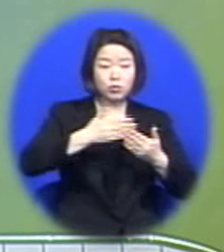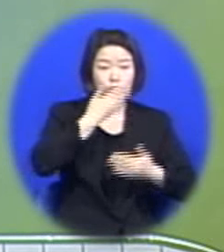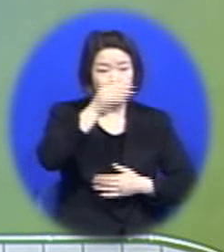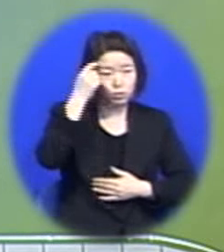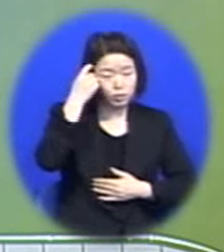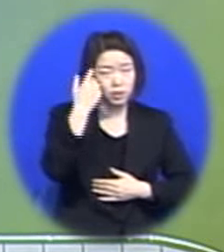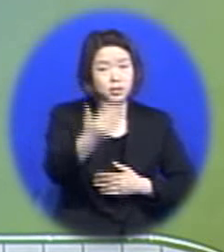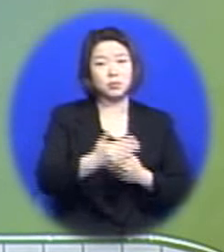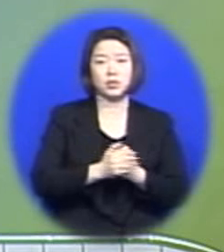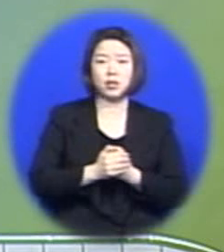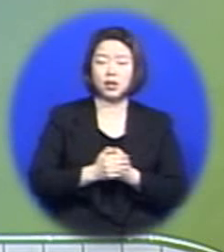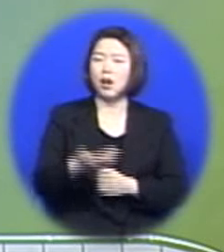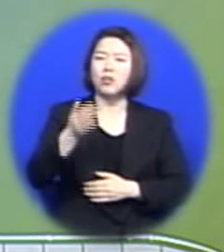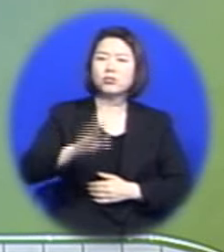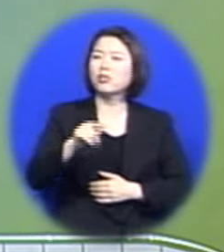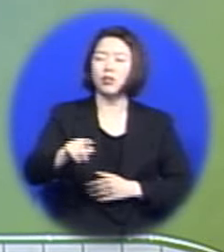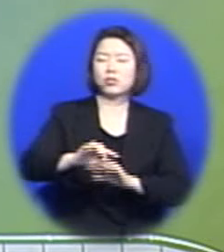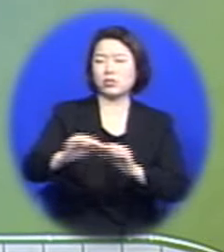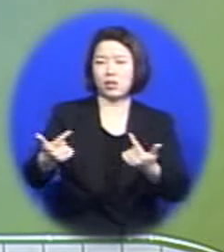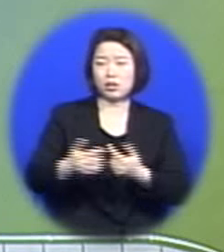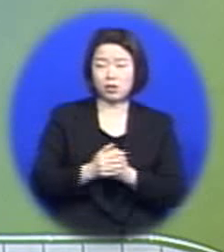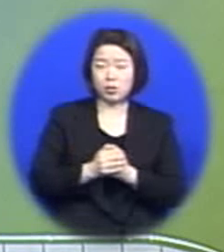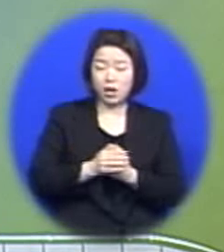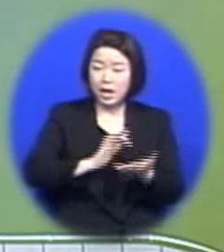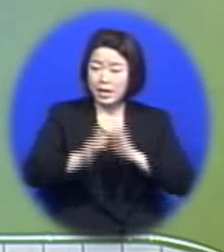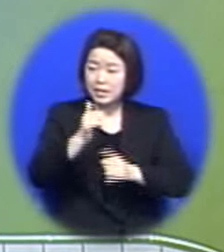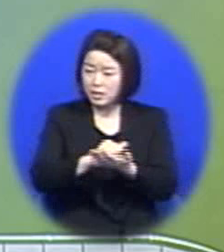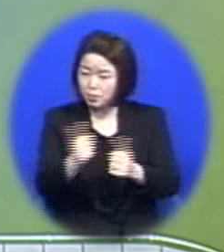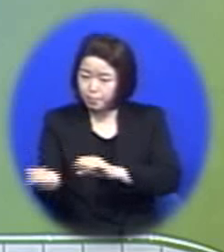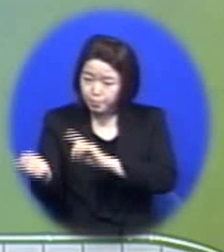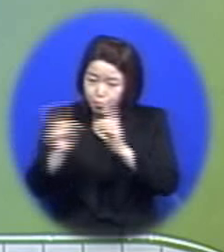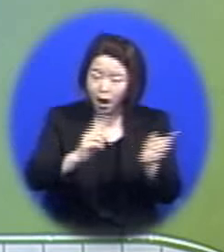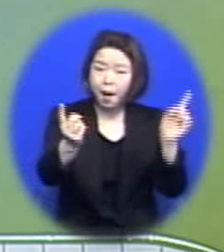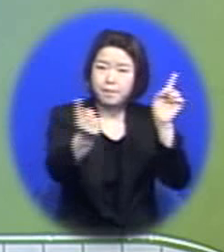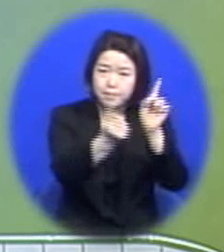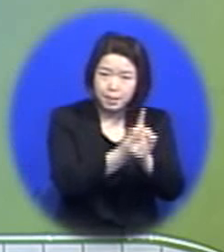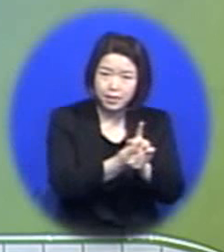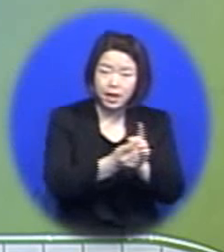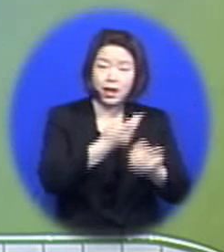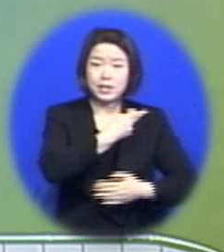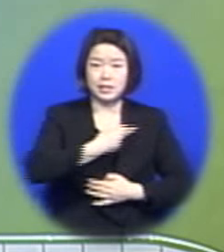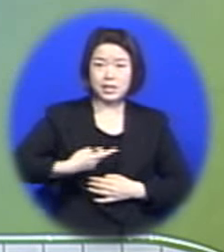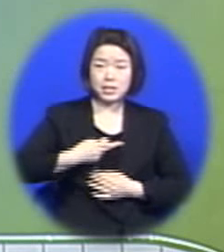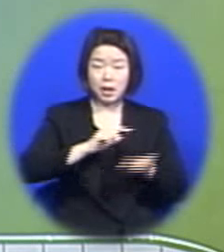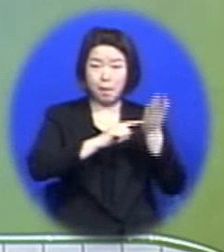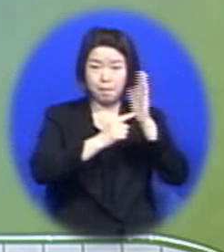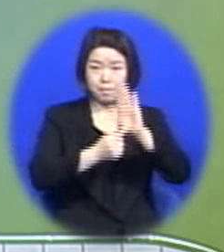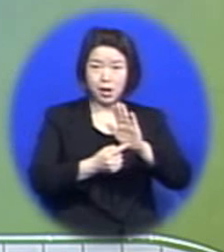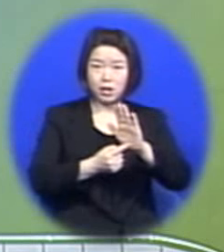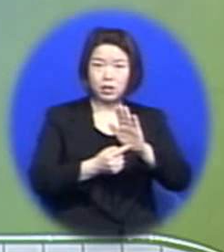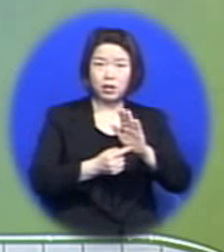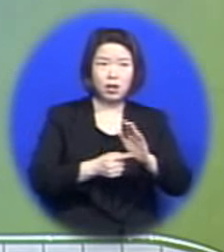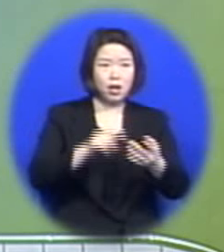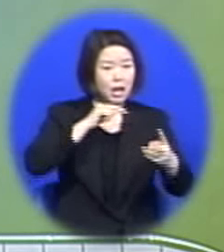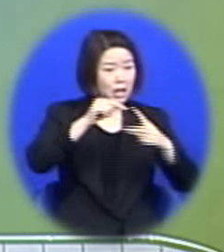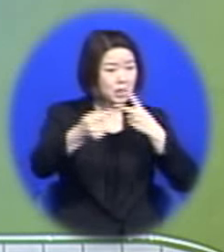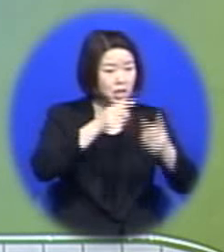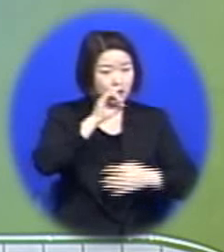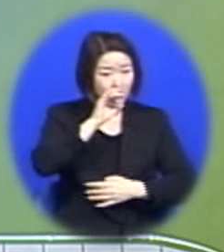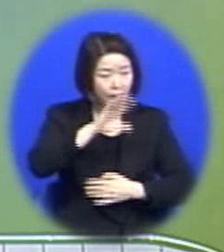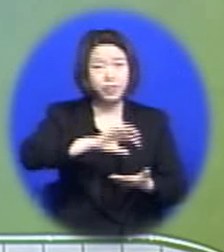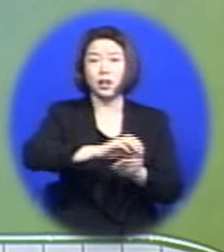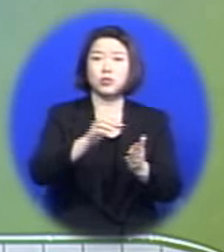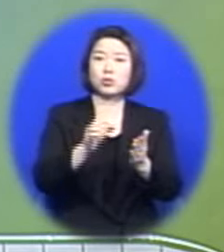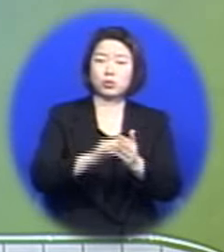있겠어요? 그런데 그렇지 않았습니다. 예수님이 부활하신 것을 만나본 제자들의 반응이 이해가 안 될 정도로